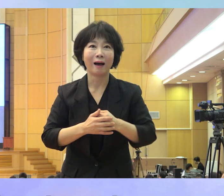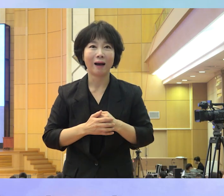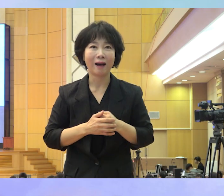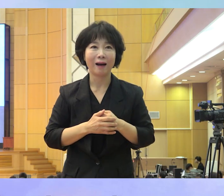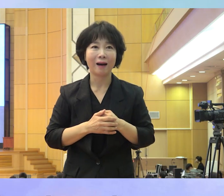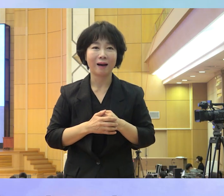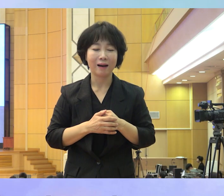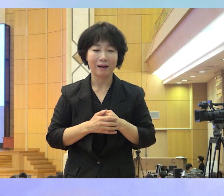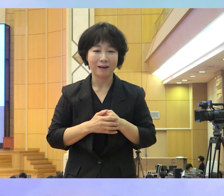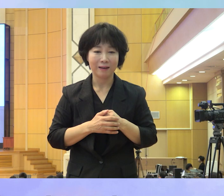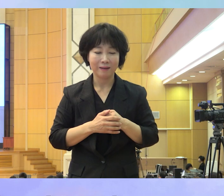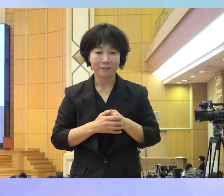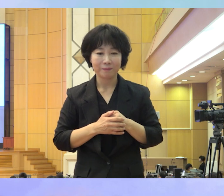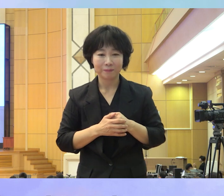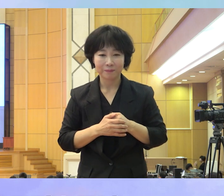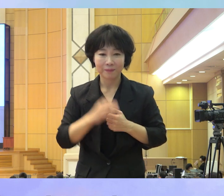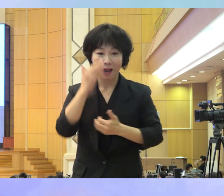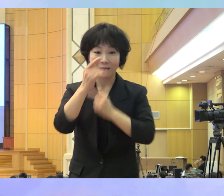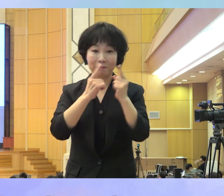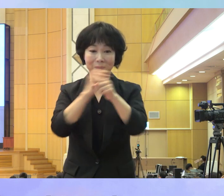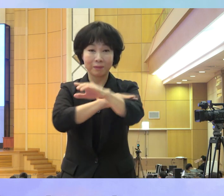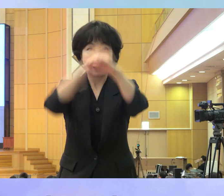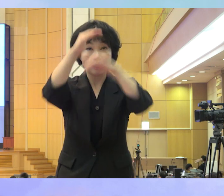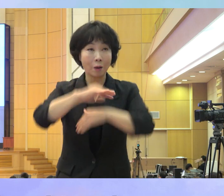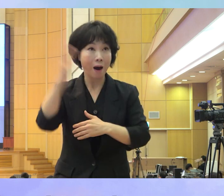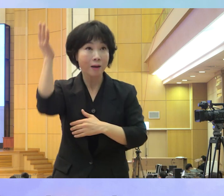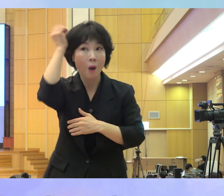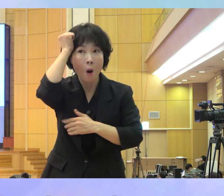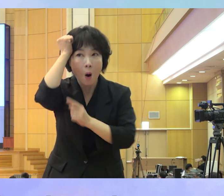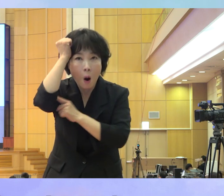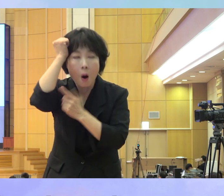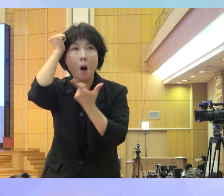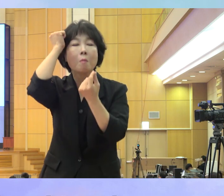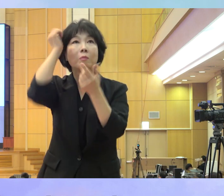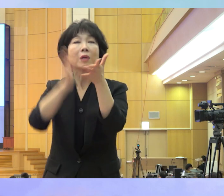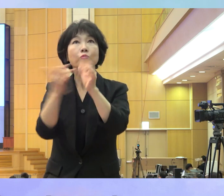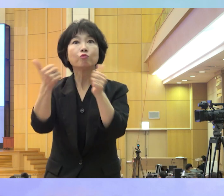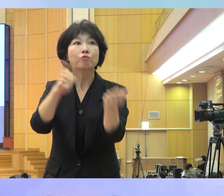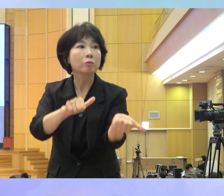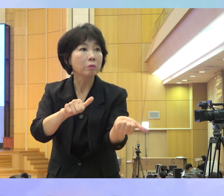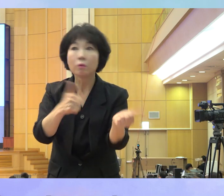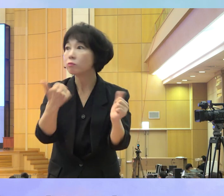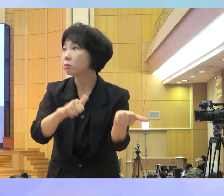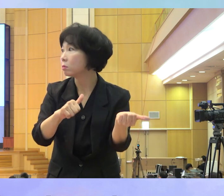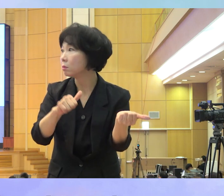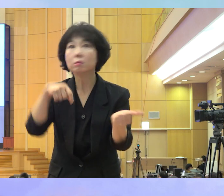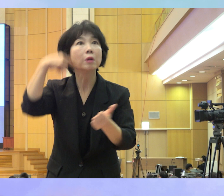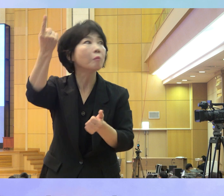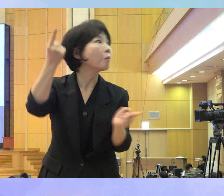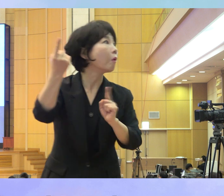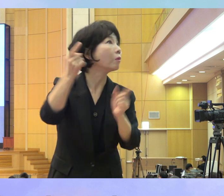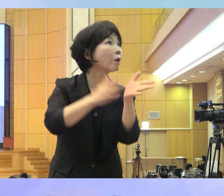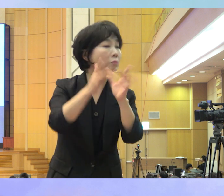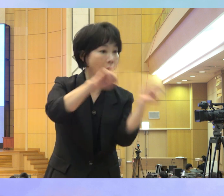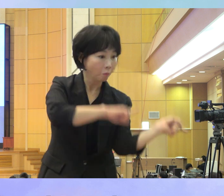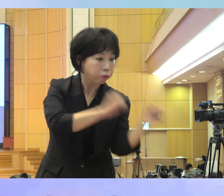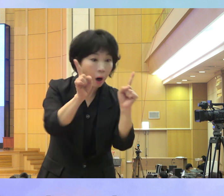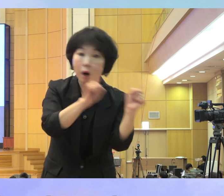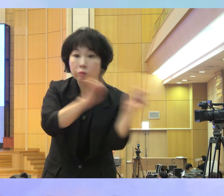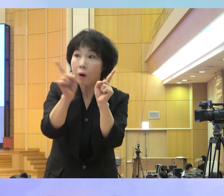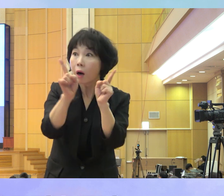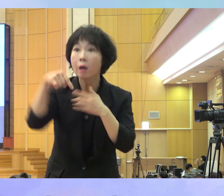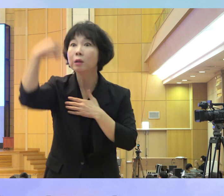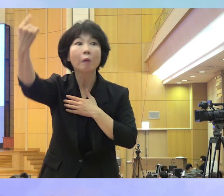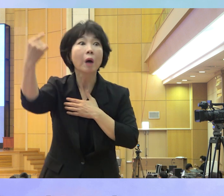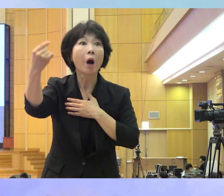걸 그렇게 기억하고 그대로 믿었다라고 하면, 예수님이 죽은 다음에 부활하면 갈릴리 온다고 했으니까 갈릴리 가서